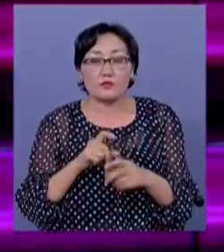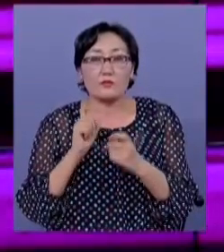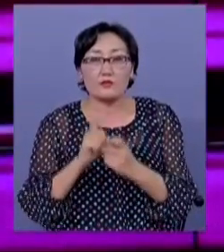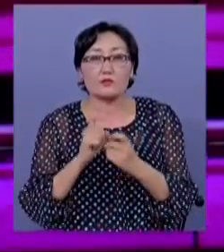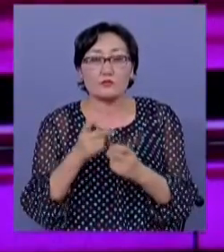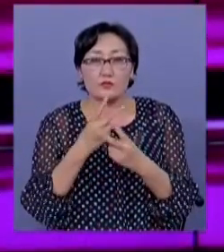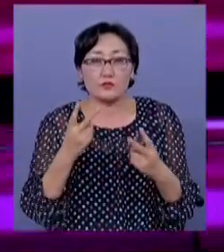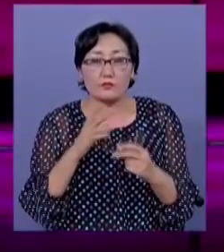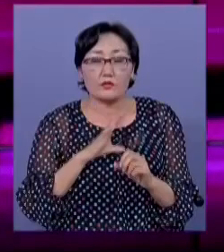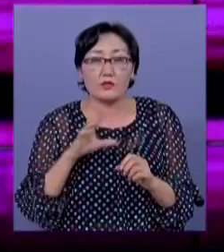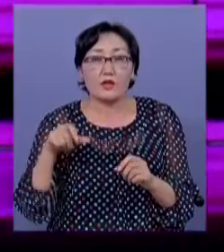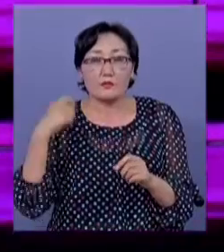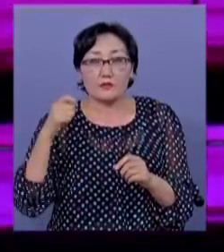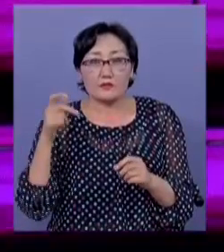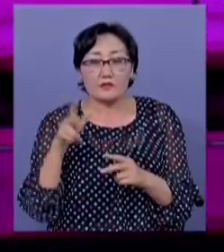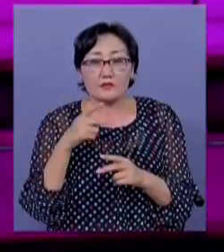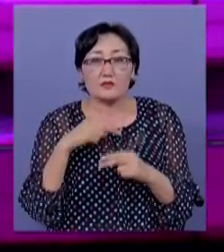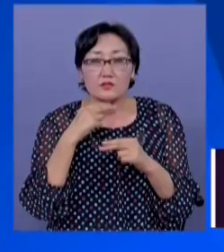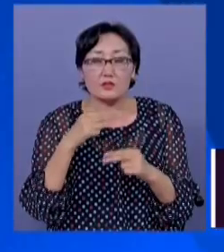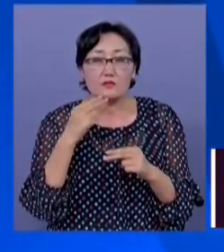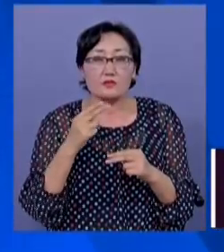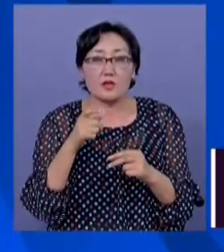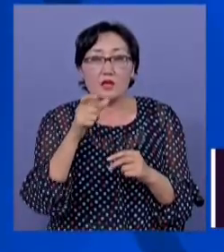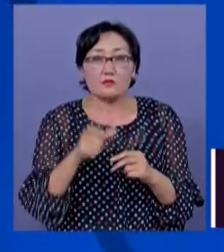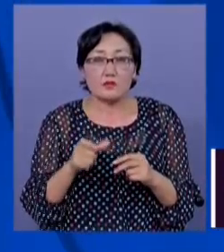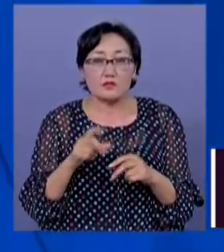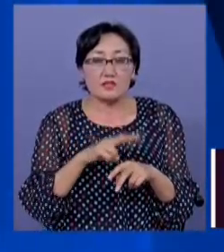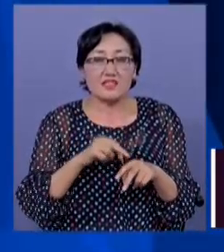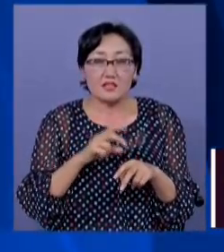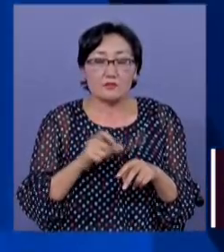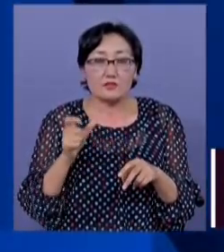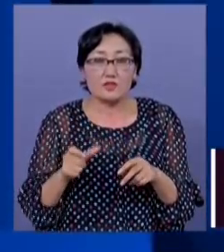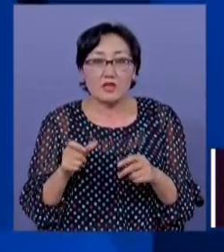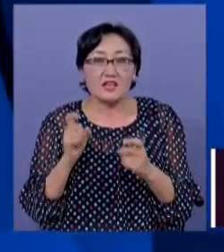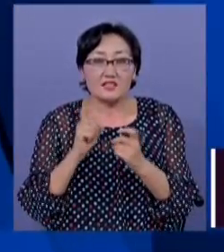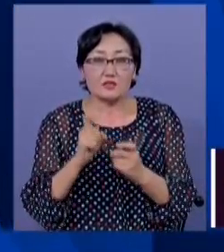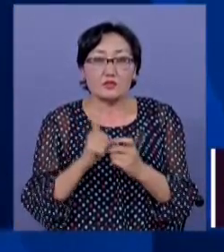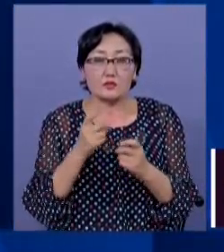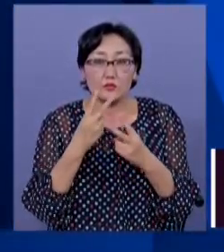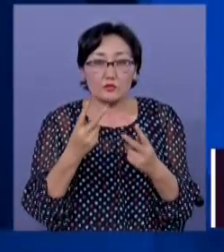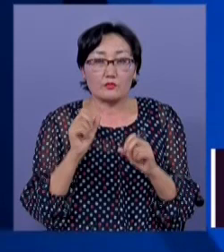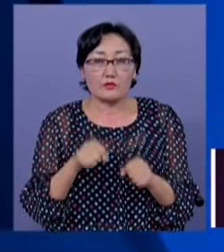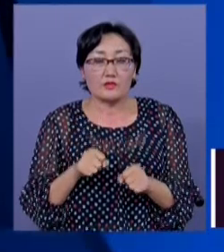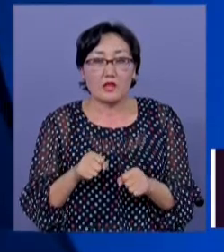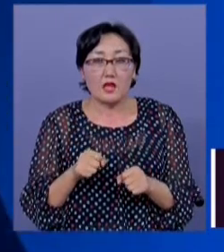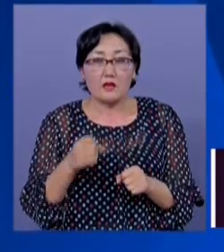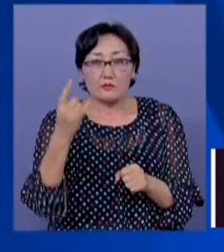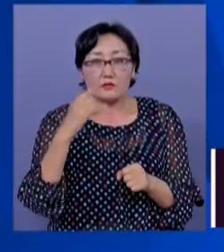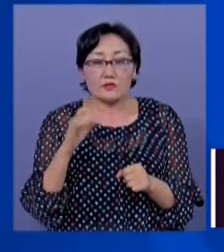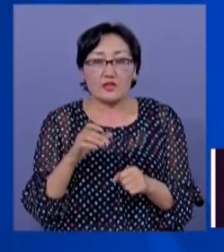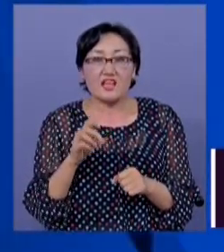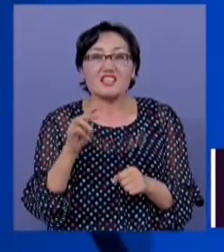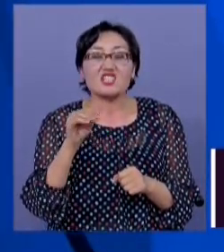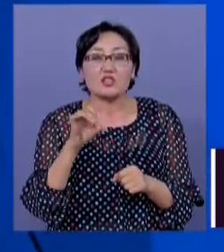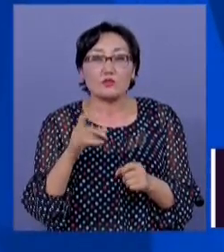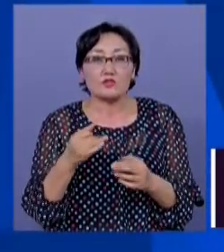көруге болады. Түсірілген бейнеге назар салсақ, азамат пен тәртіп сақшысының ерегесін көруге болады. Фуражкасыз, жетонсыз